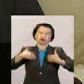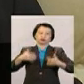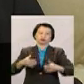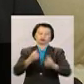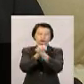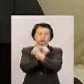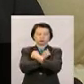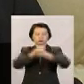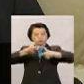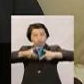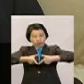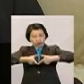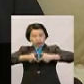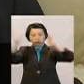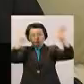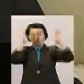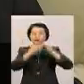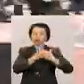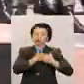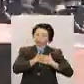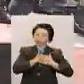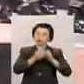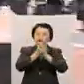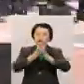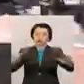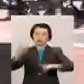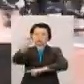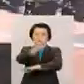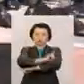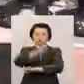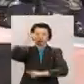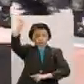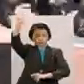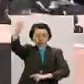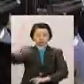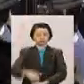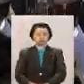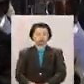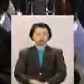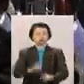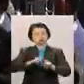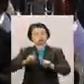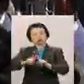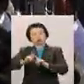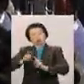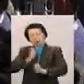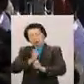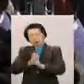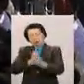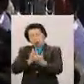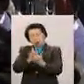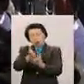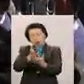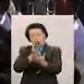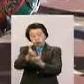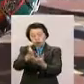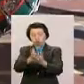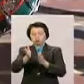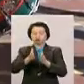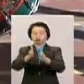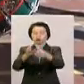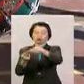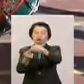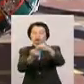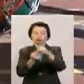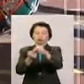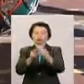Sayangi Malaysiaku. Selamat Hari Kebangsaan. Hakikatnya, pelbagai ranjau dan duri perlu dirintangi menuju jalan perpaduan